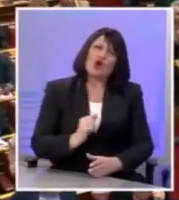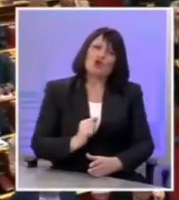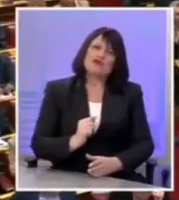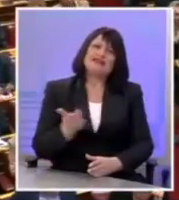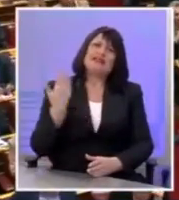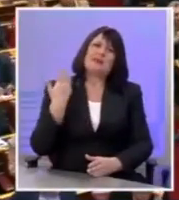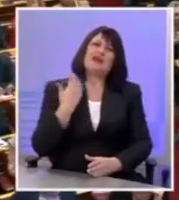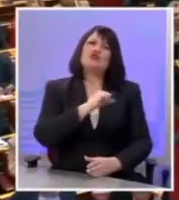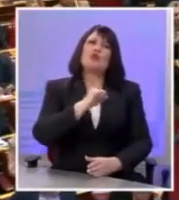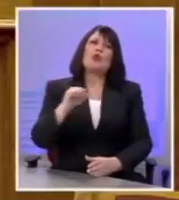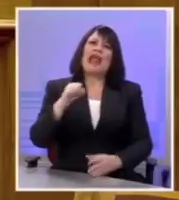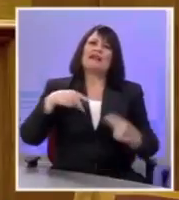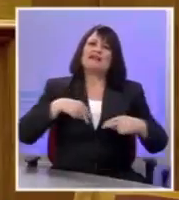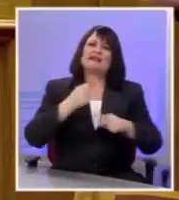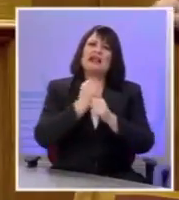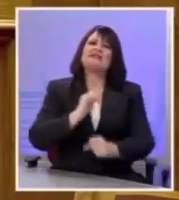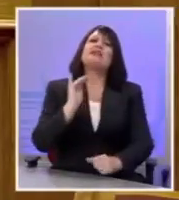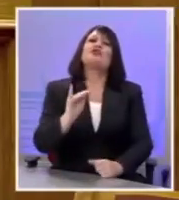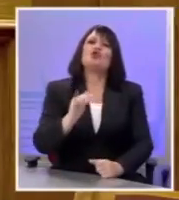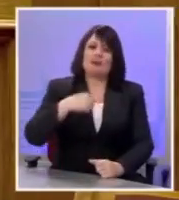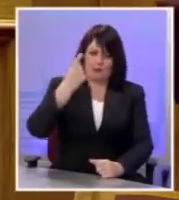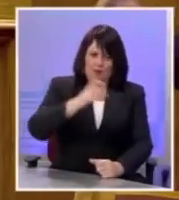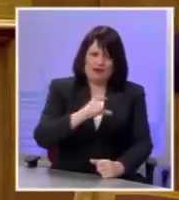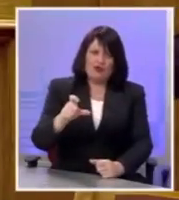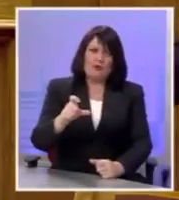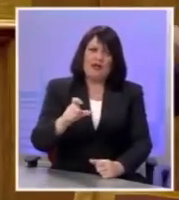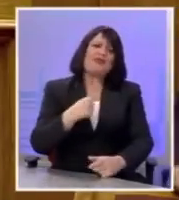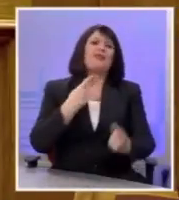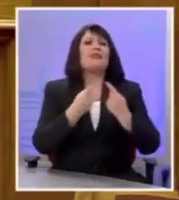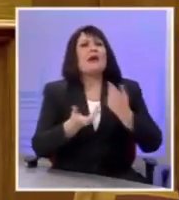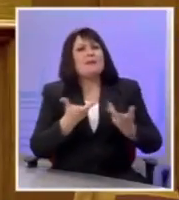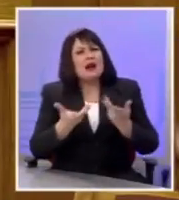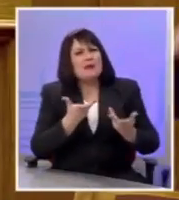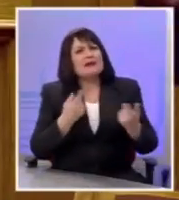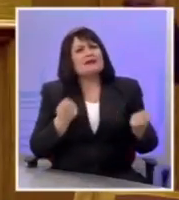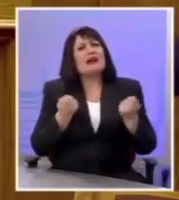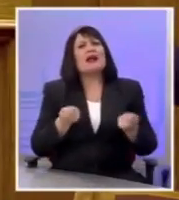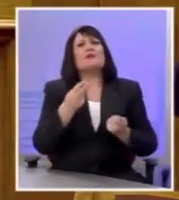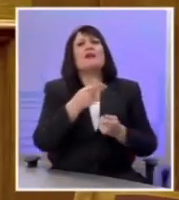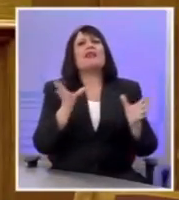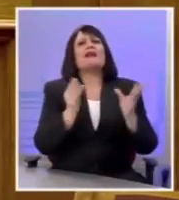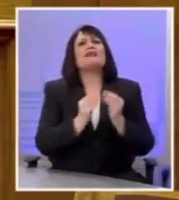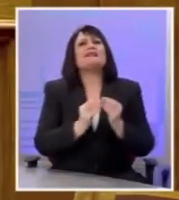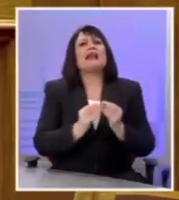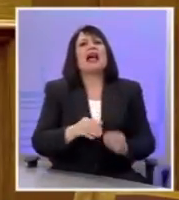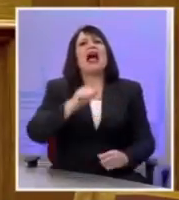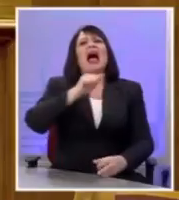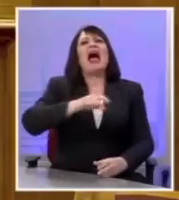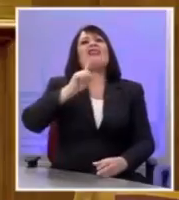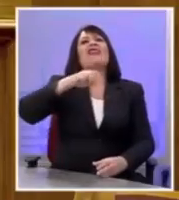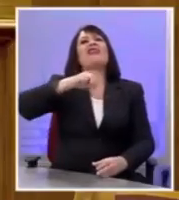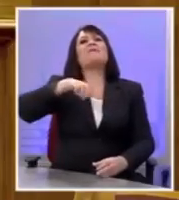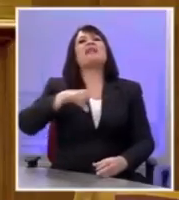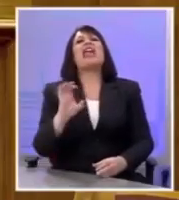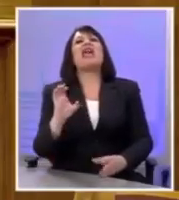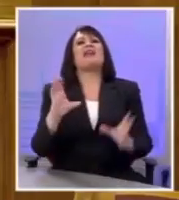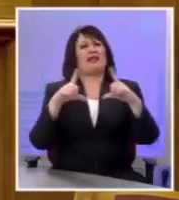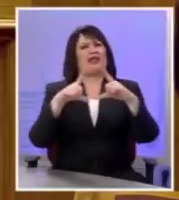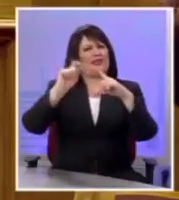Πάνος Κουρλέτης εχθές. Την άλλη εβδομάδα θα κάνουμε διαπραγμάτευση για τον ΑΔΜΙΕ, που όπως θυμάστε από τη